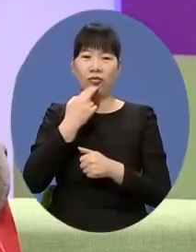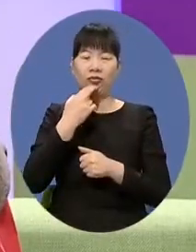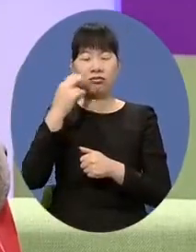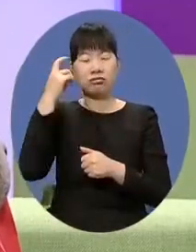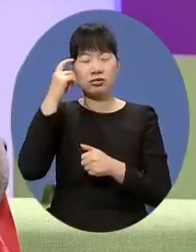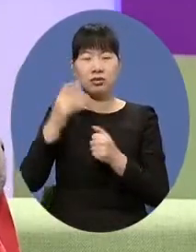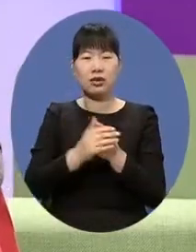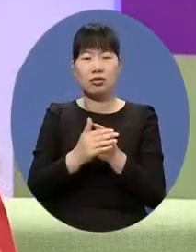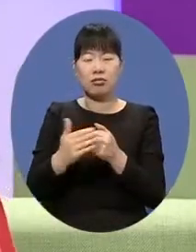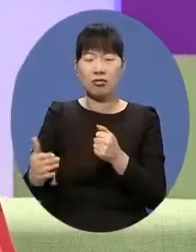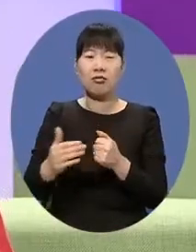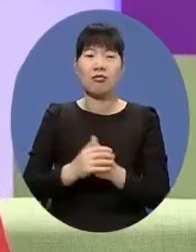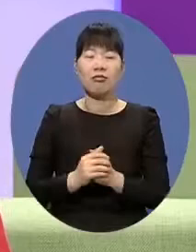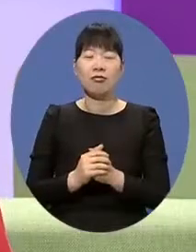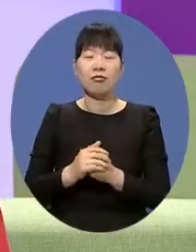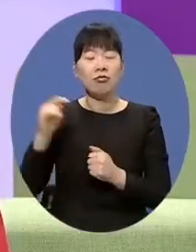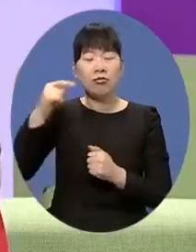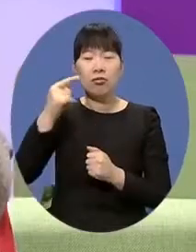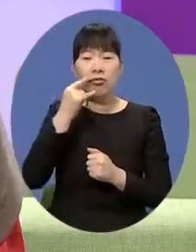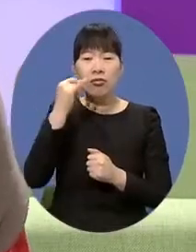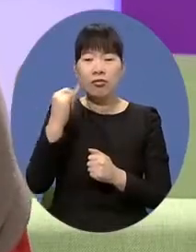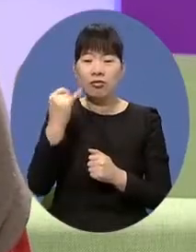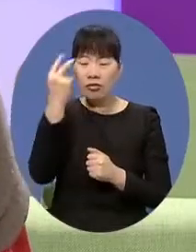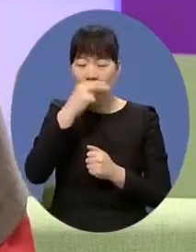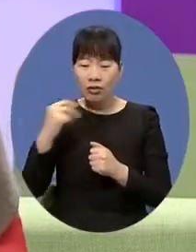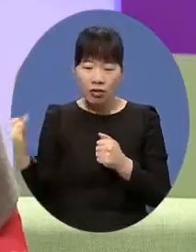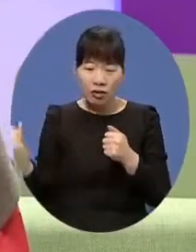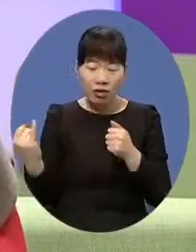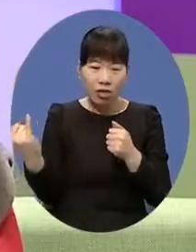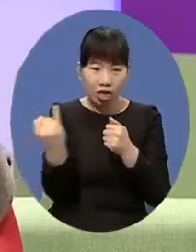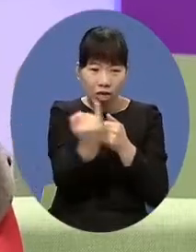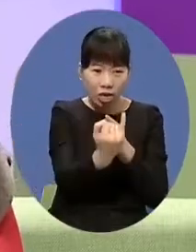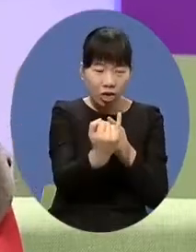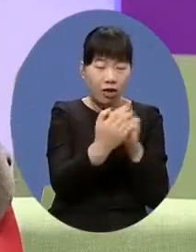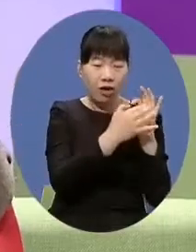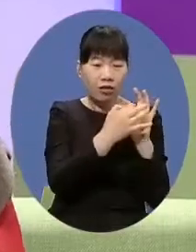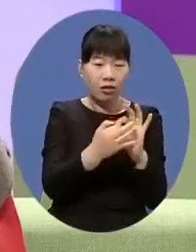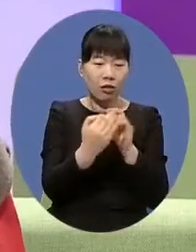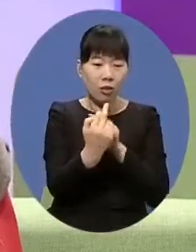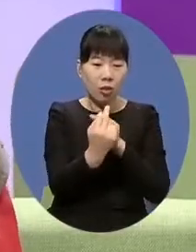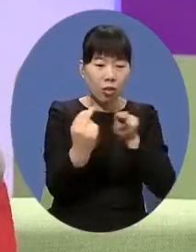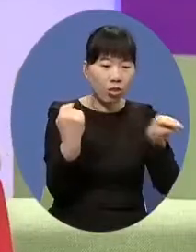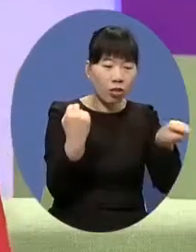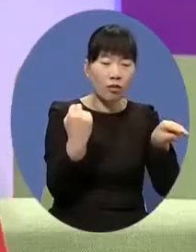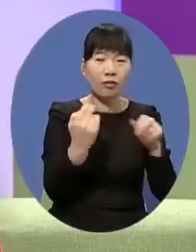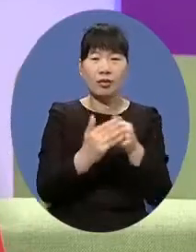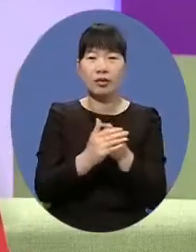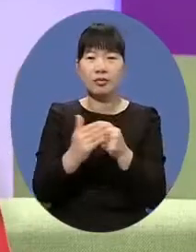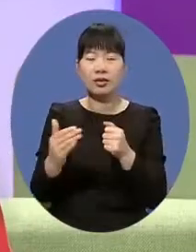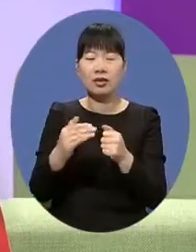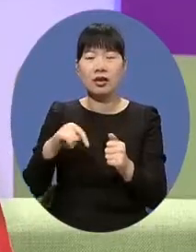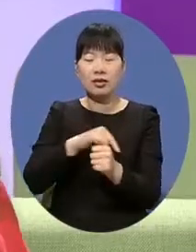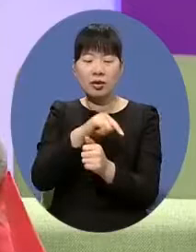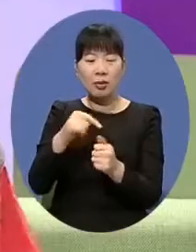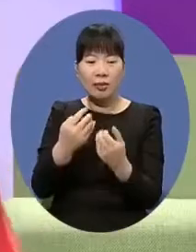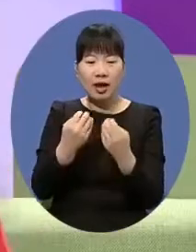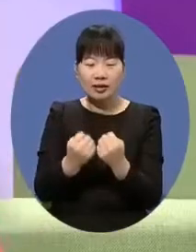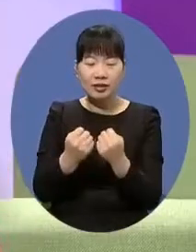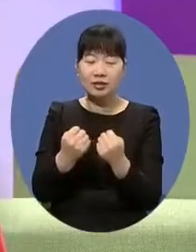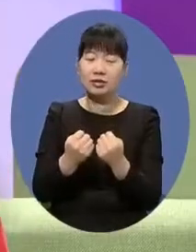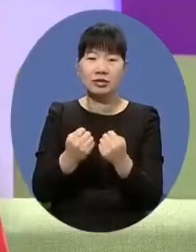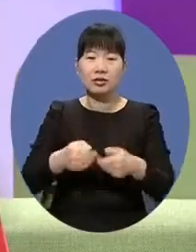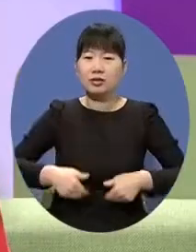인식하기 때문에. 오히려. 네. 그 다음엔 엄마의 얼굴이 다가가면 오히려 애기가 눈을 계속 피하게 돼요. 그래서 너무 많은 자극이 필요한 게 아니라